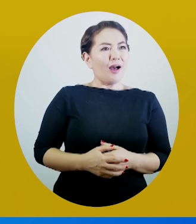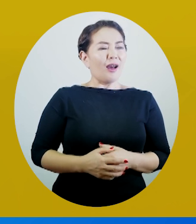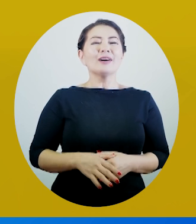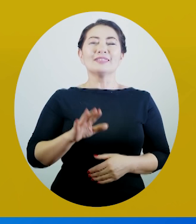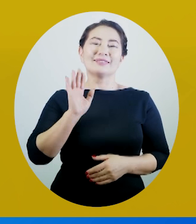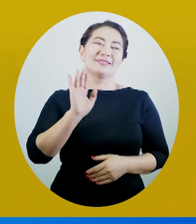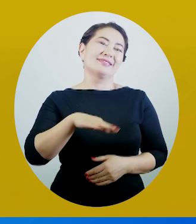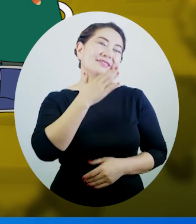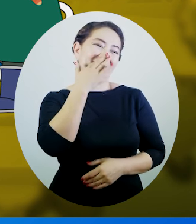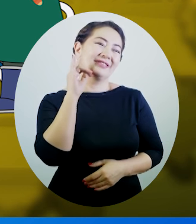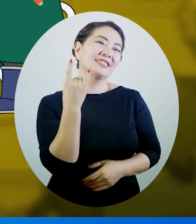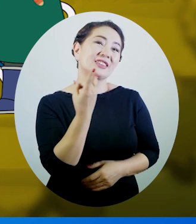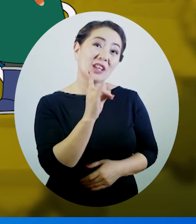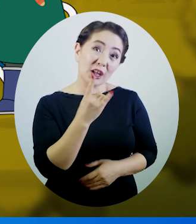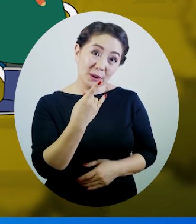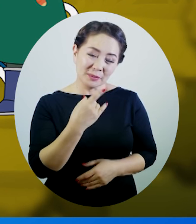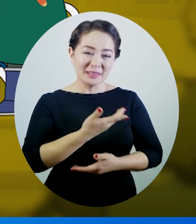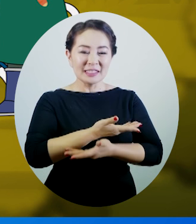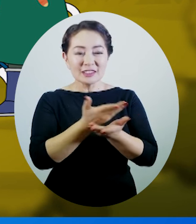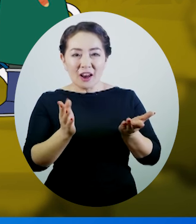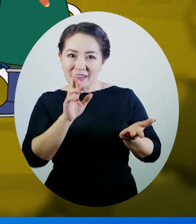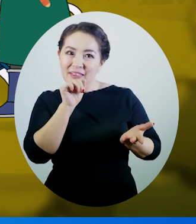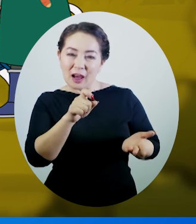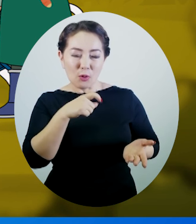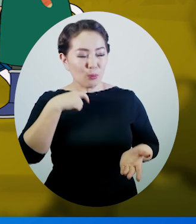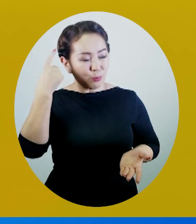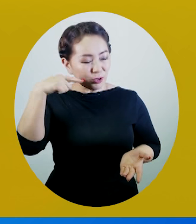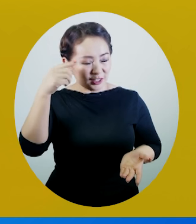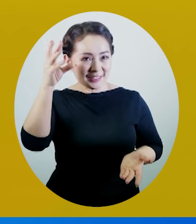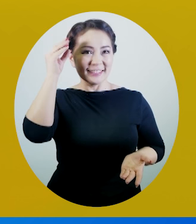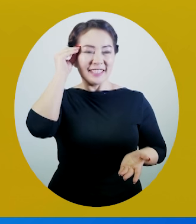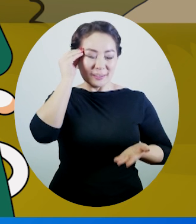За тоглосон юм аа. Та хэдийг яах вэ гэд цээжилчихсэн байсан.